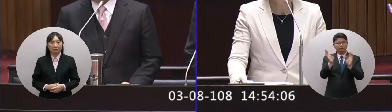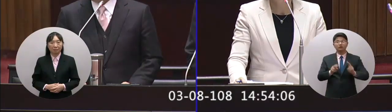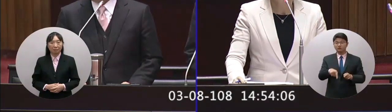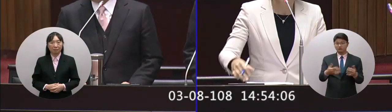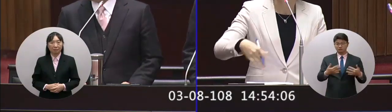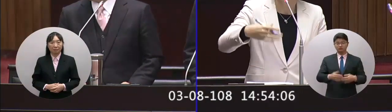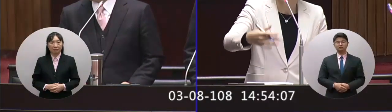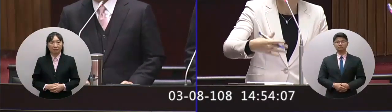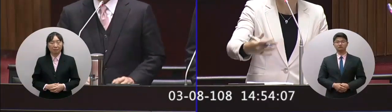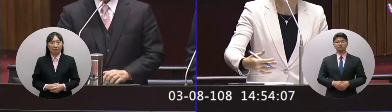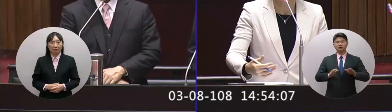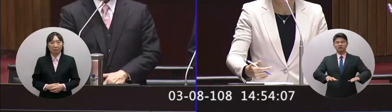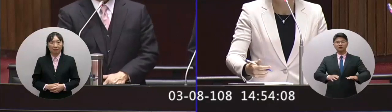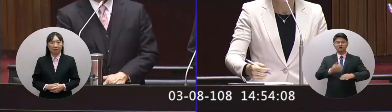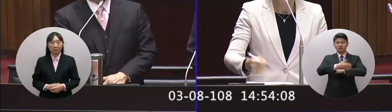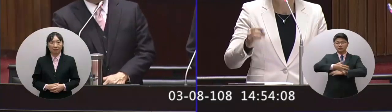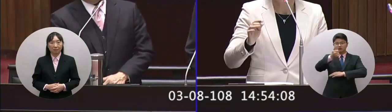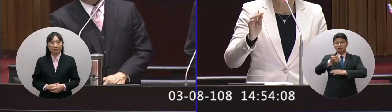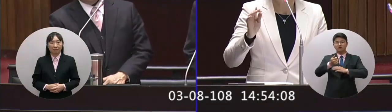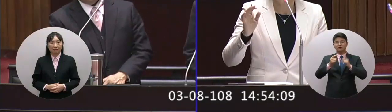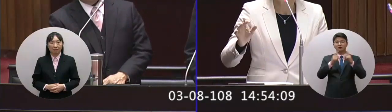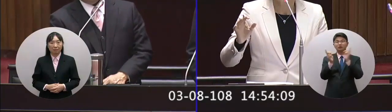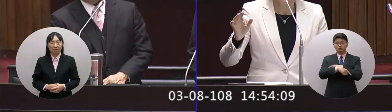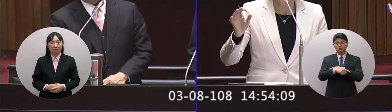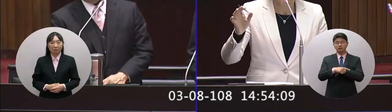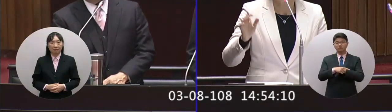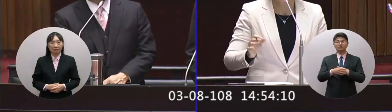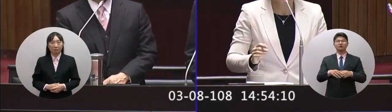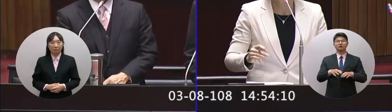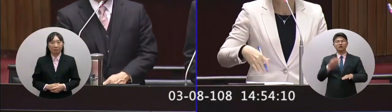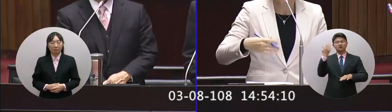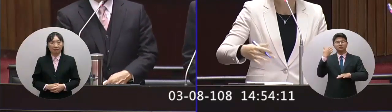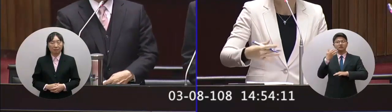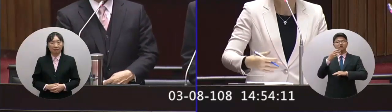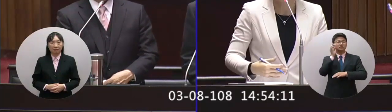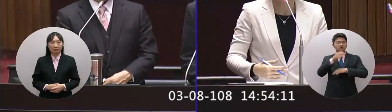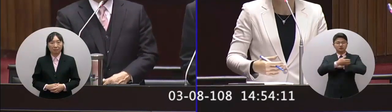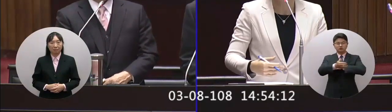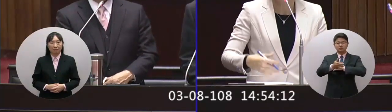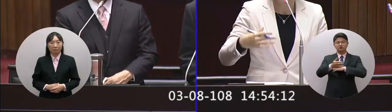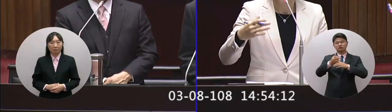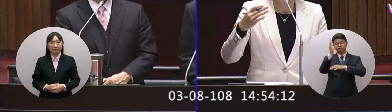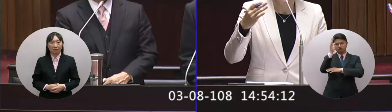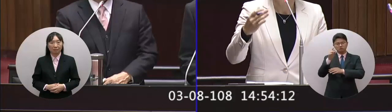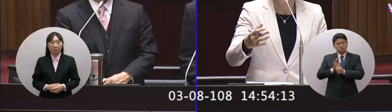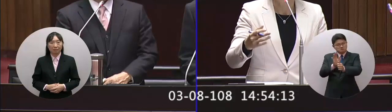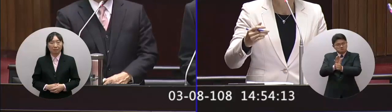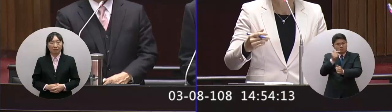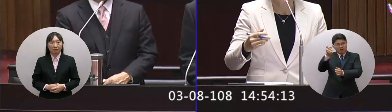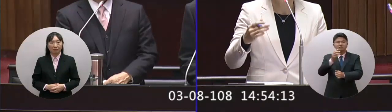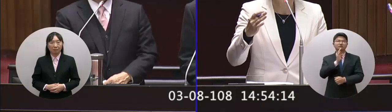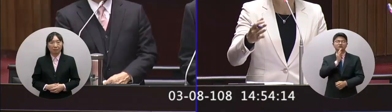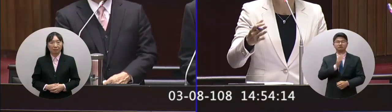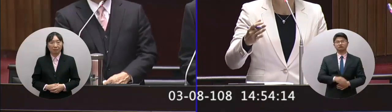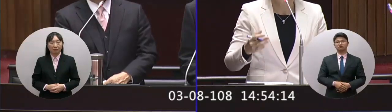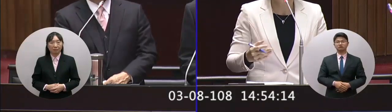说这个现在已经换了县长之后，那之前的这个彰化县政府是非常积极在推动。那当然